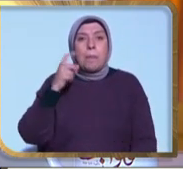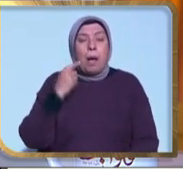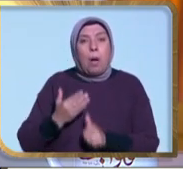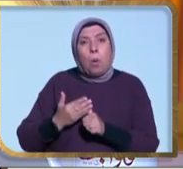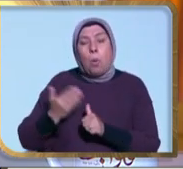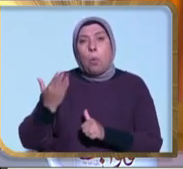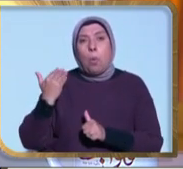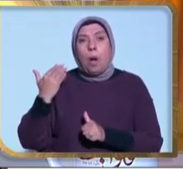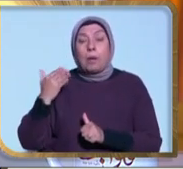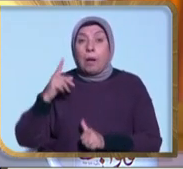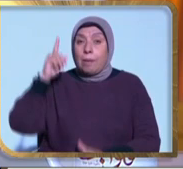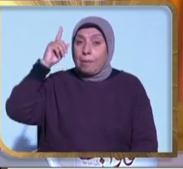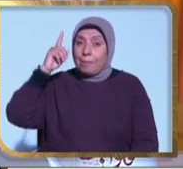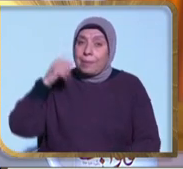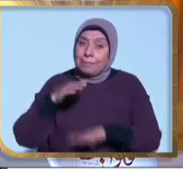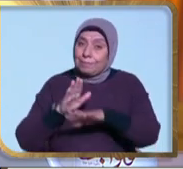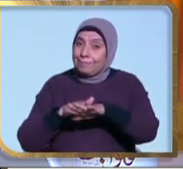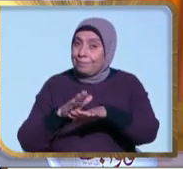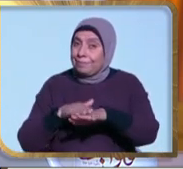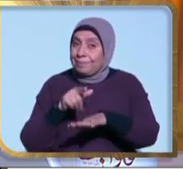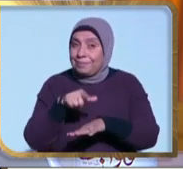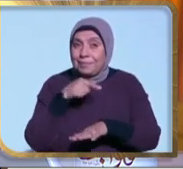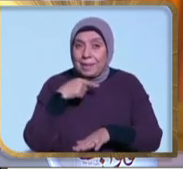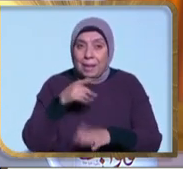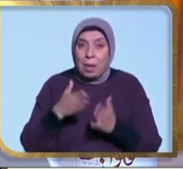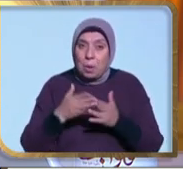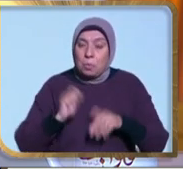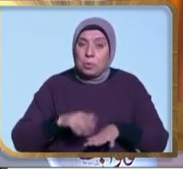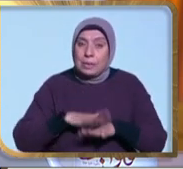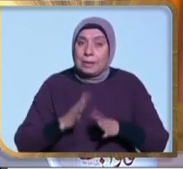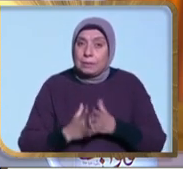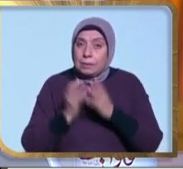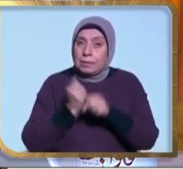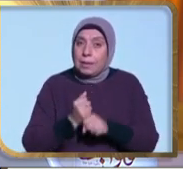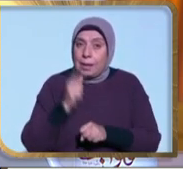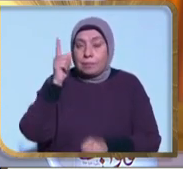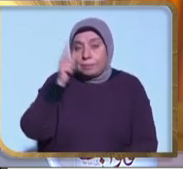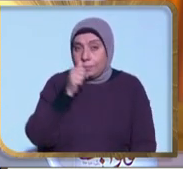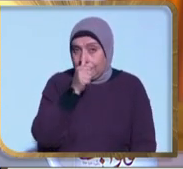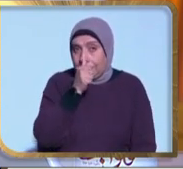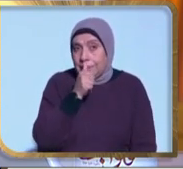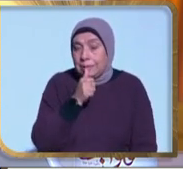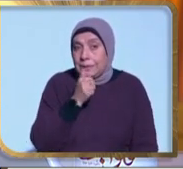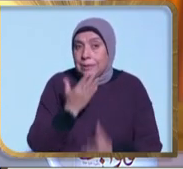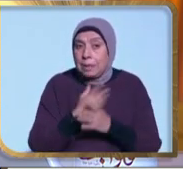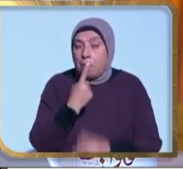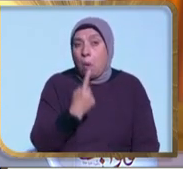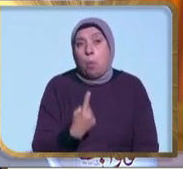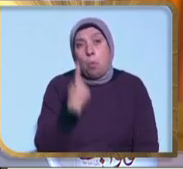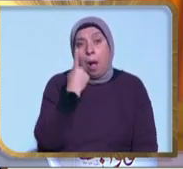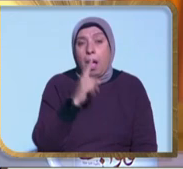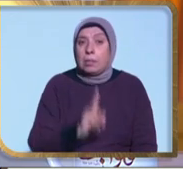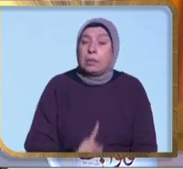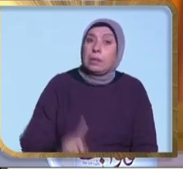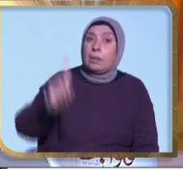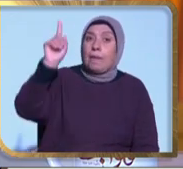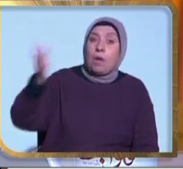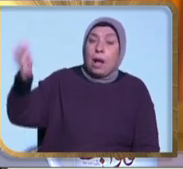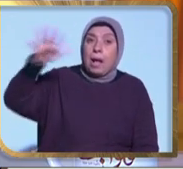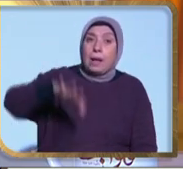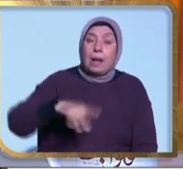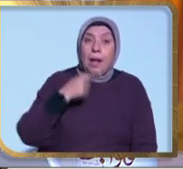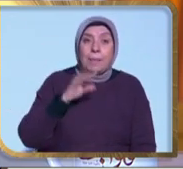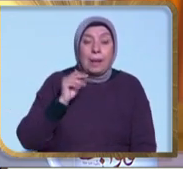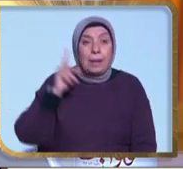فكان العتاب الالهي لسيدنا موسى عليه السلام حين بلغ الجبل وحده دون قومه وما